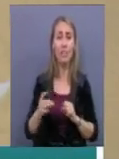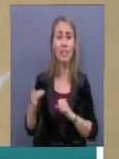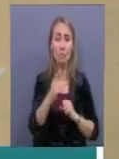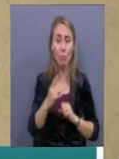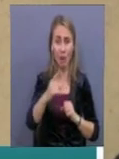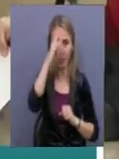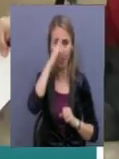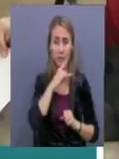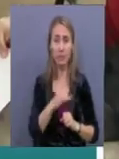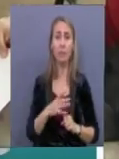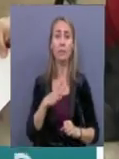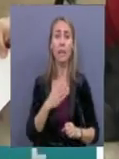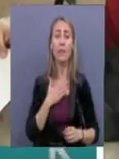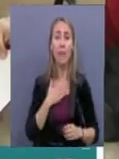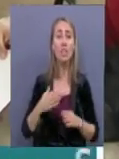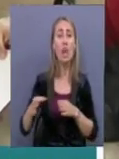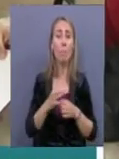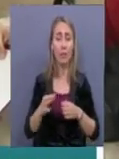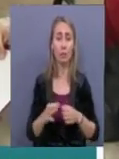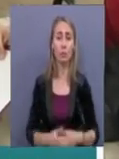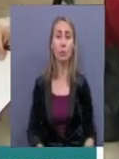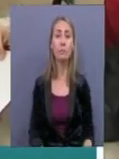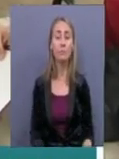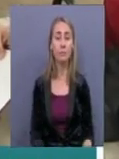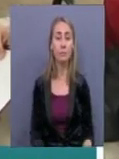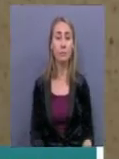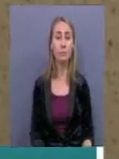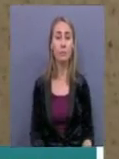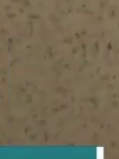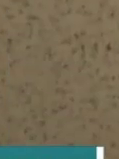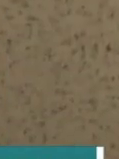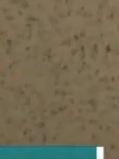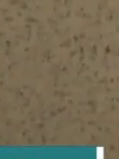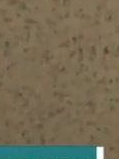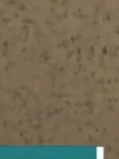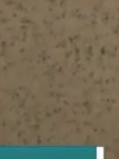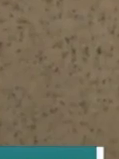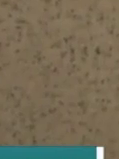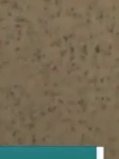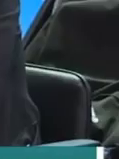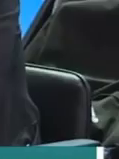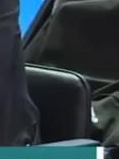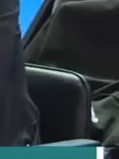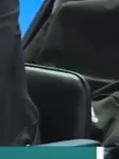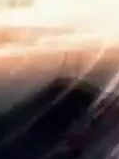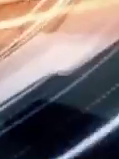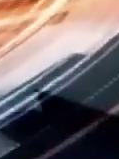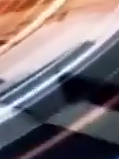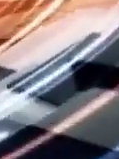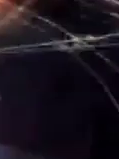дайындалғандары көрініп тұр. Байқауда үздік деп танылғандар үздік мемлекеттік қызметші республикалық шарасында облыс намысын қорғайтын